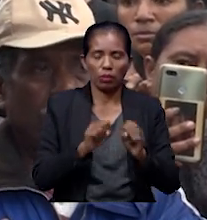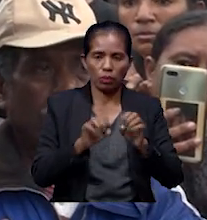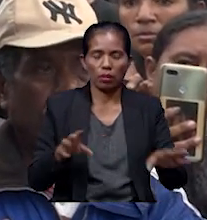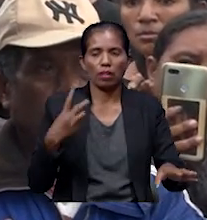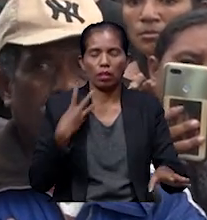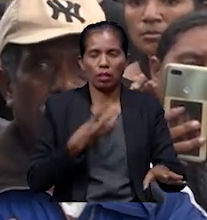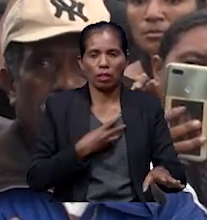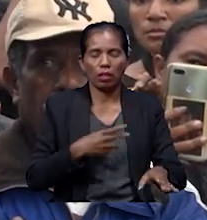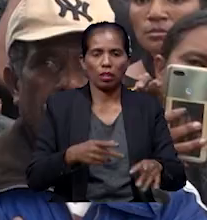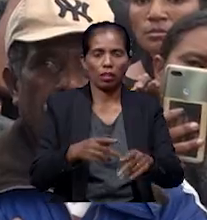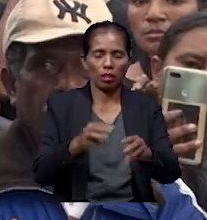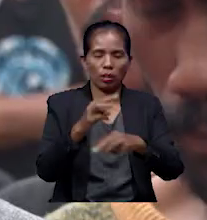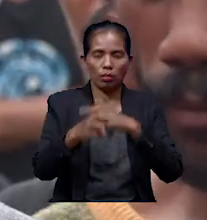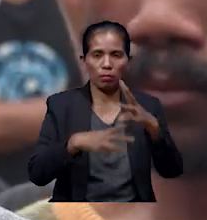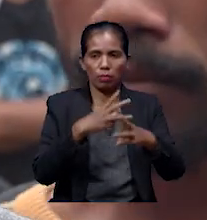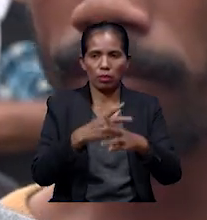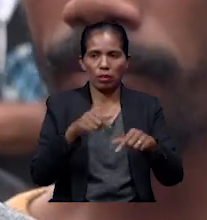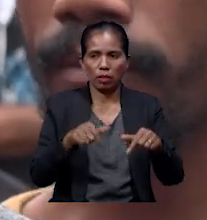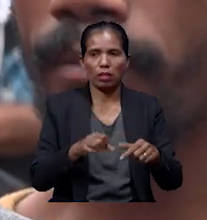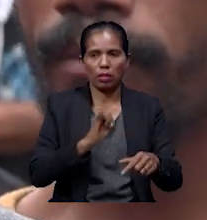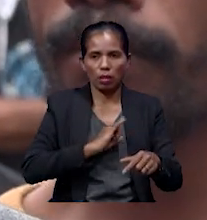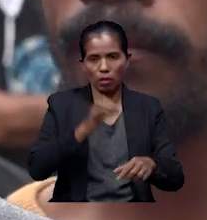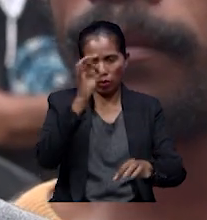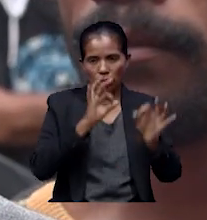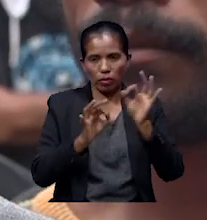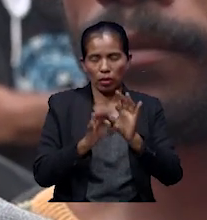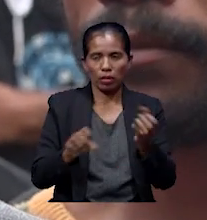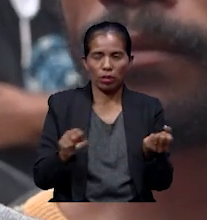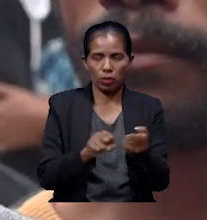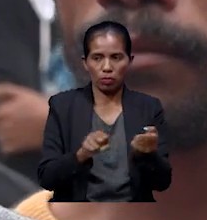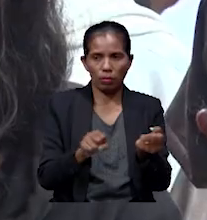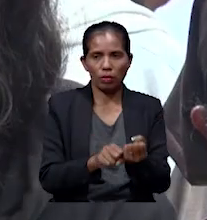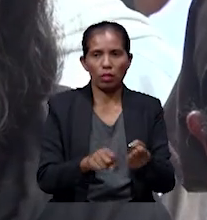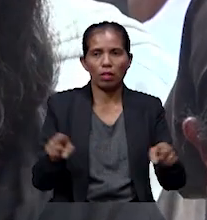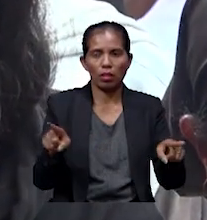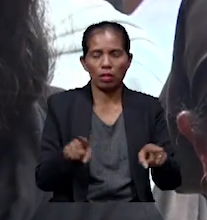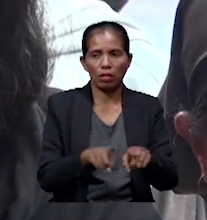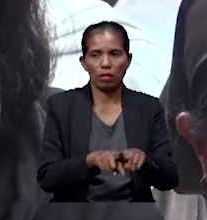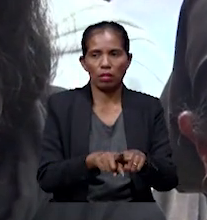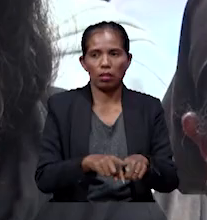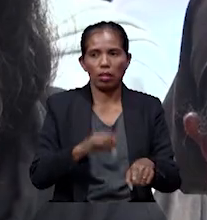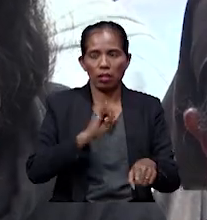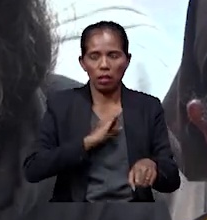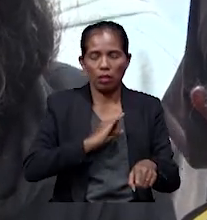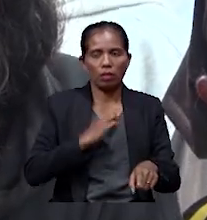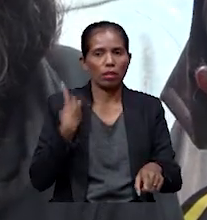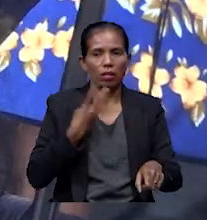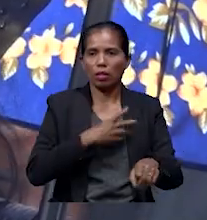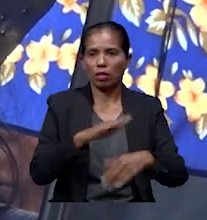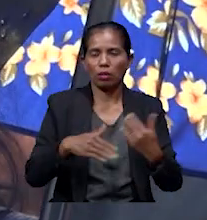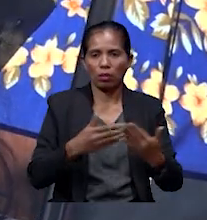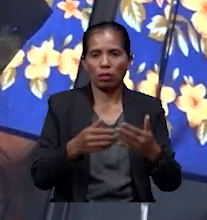yang mulai nih. Aku fikir kata ini kontribusi Hanesa hau ita hotu